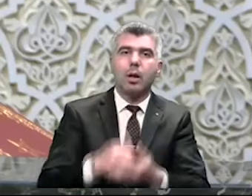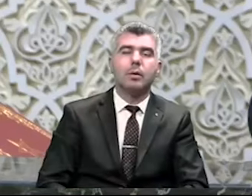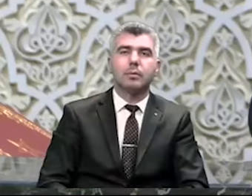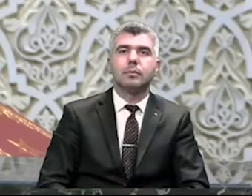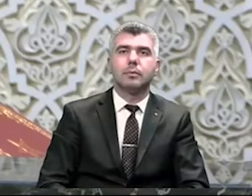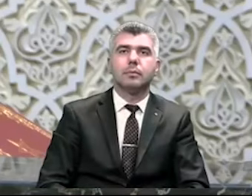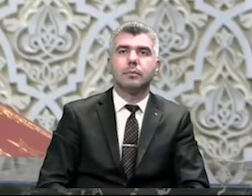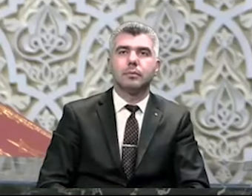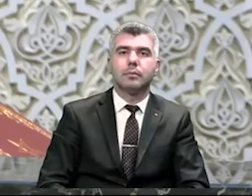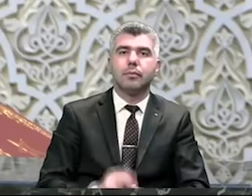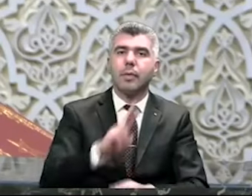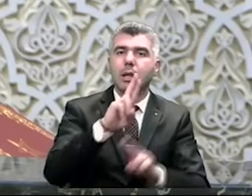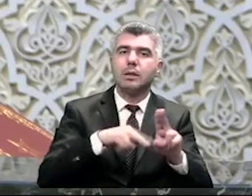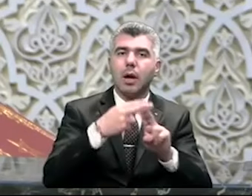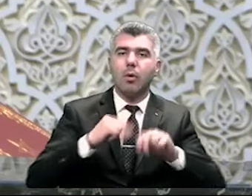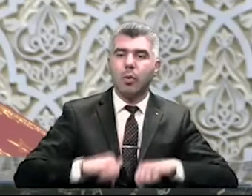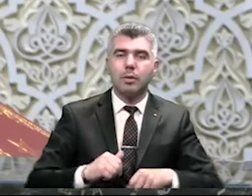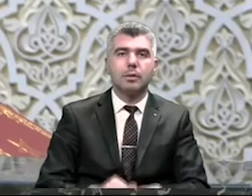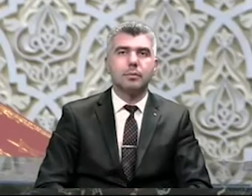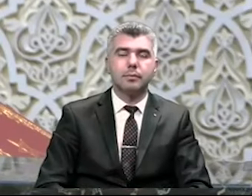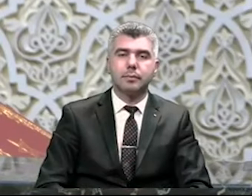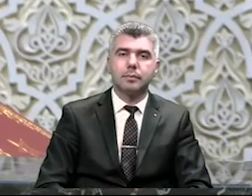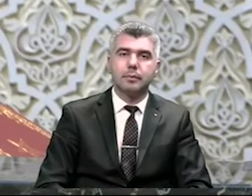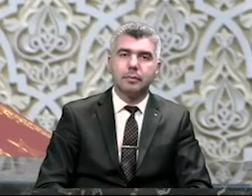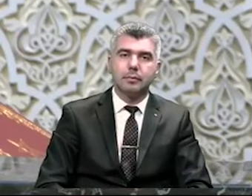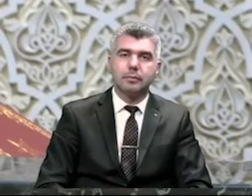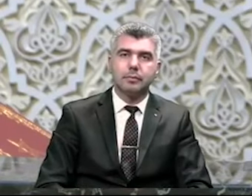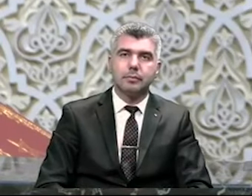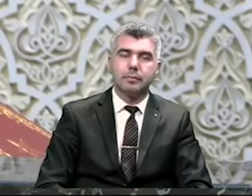السيد المستشار المحترم كلمه لكم السيد الوزير في اطار التفاعل مع